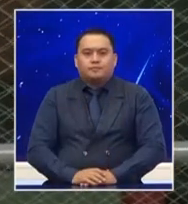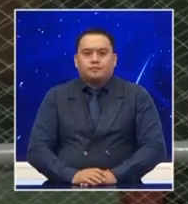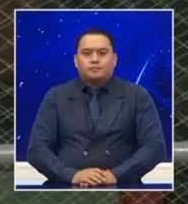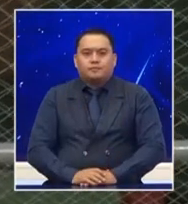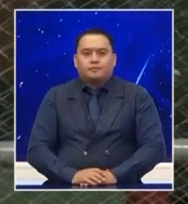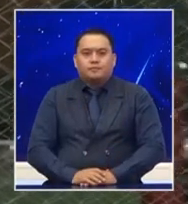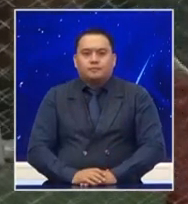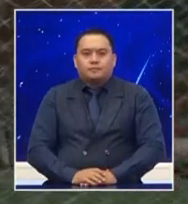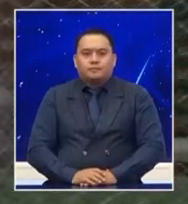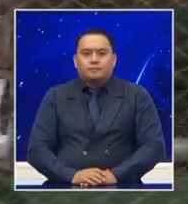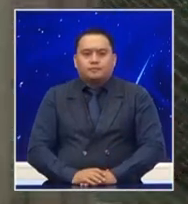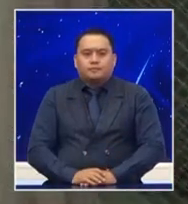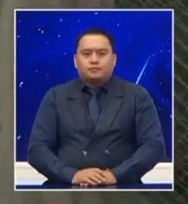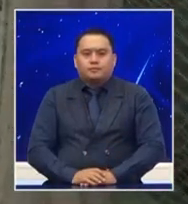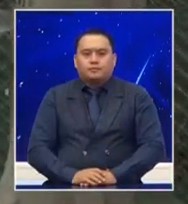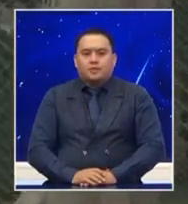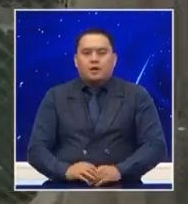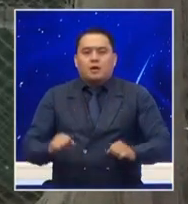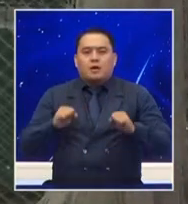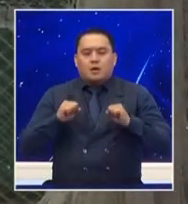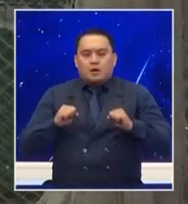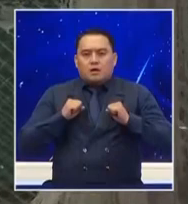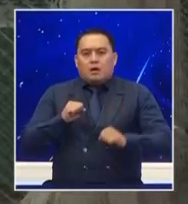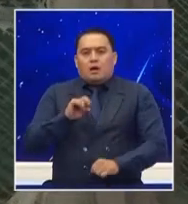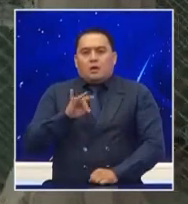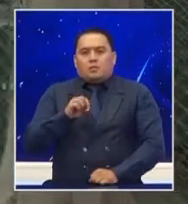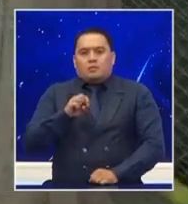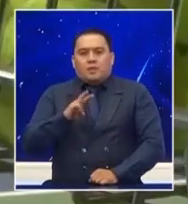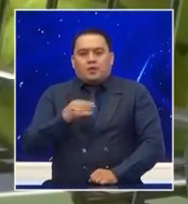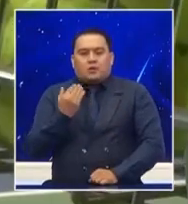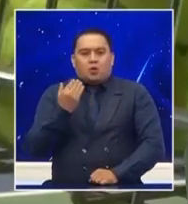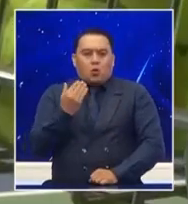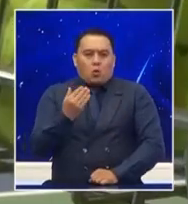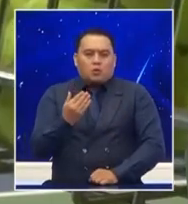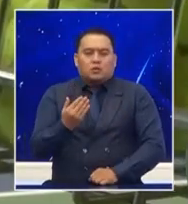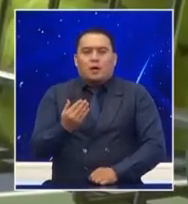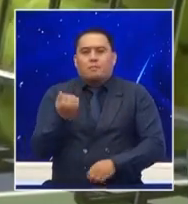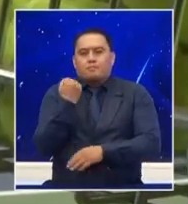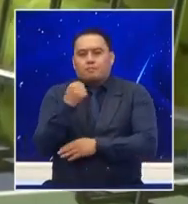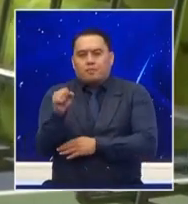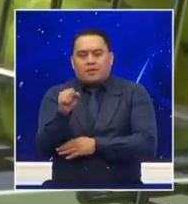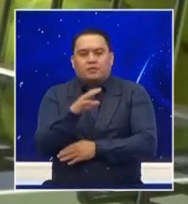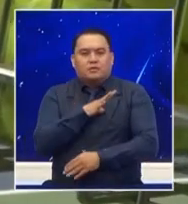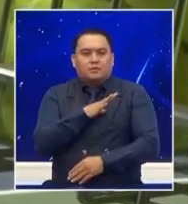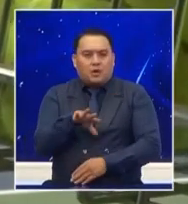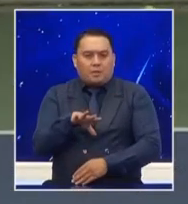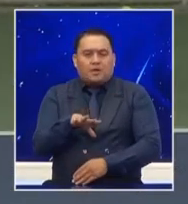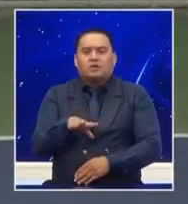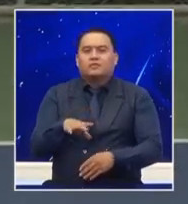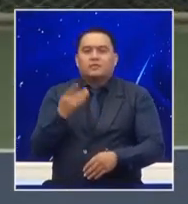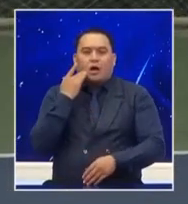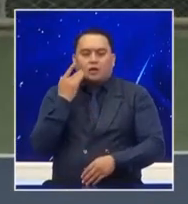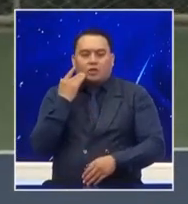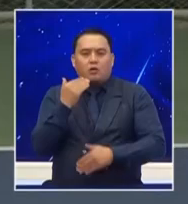Адилов – один из самых перспективных ребят секции большого тенниса спортивной школы «Уркен». Пока что призовых мест юноша не занимал, однако с каждым разом